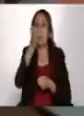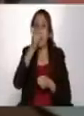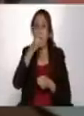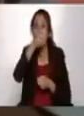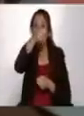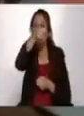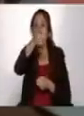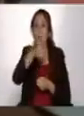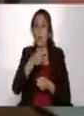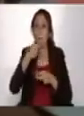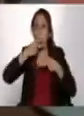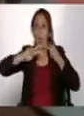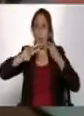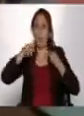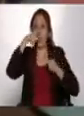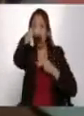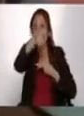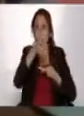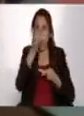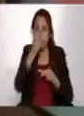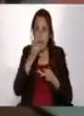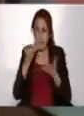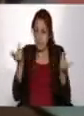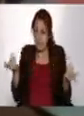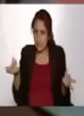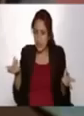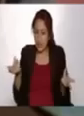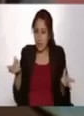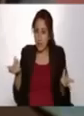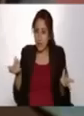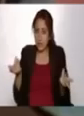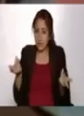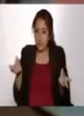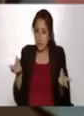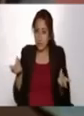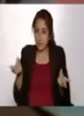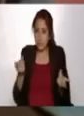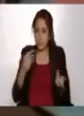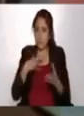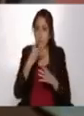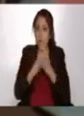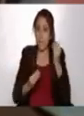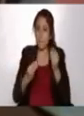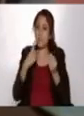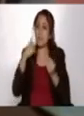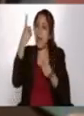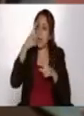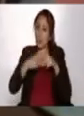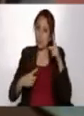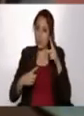ايه؟ قال له اختها. قال له اختها ازاي؟ قال له انا عندي عيل عنده 1.5 سنة عنده هشاشه في العظام